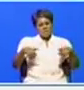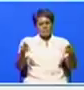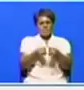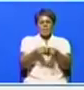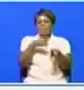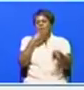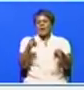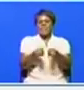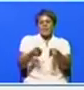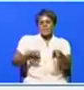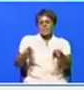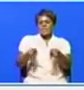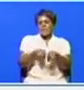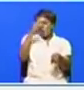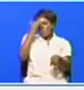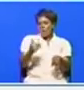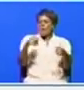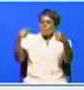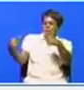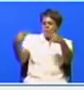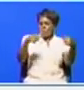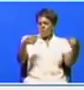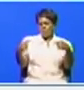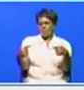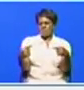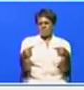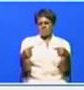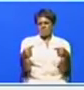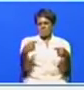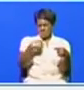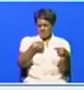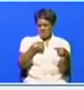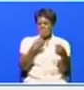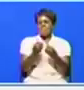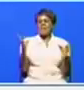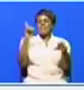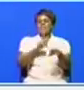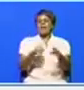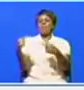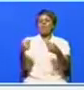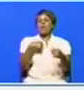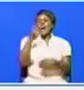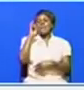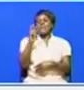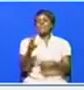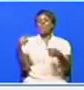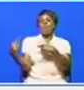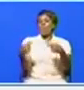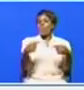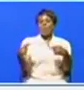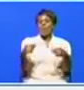madada. Kwa sababu ya kuamba vita, nimekuwa kwenye vita mara kadhaa. Na nimeona vita kitu